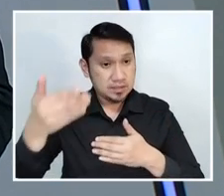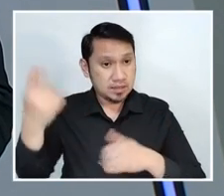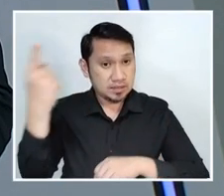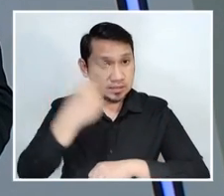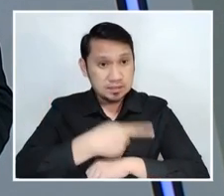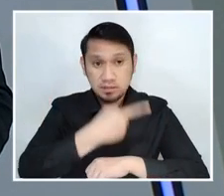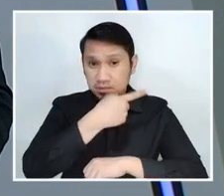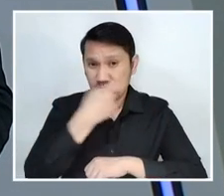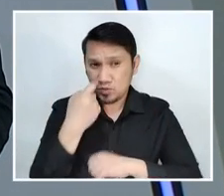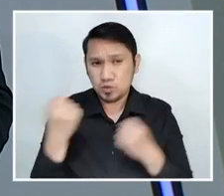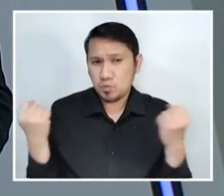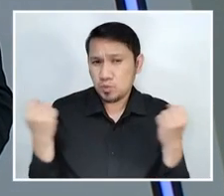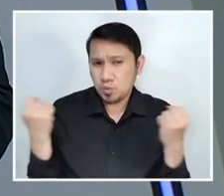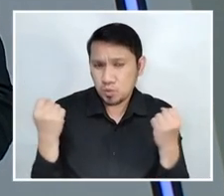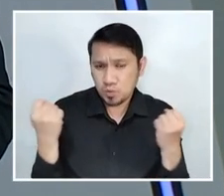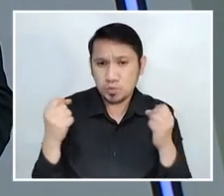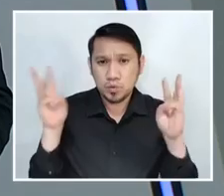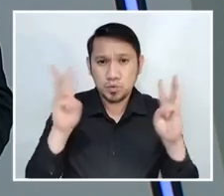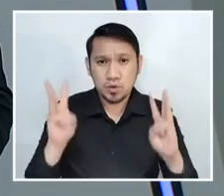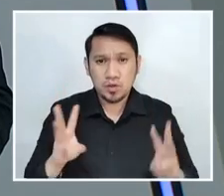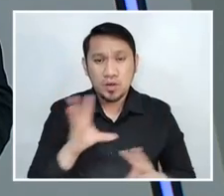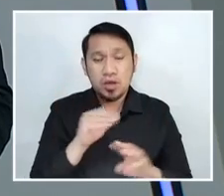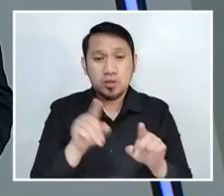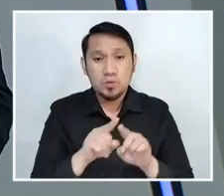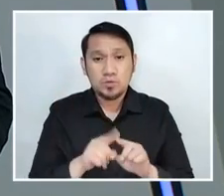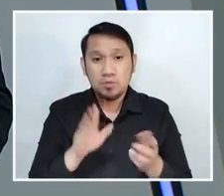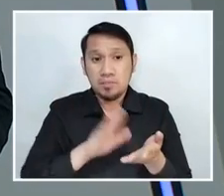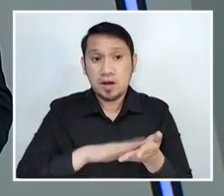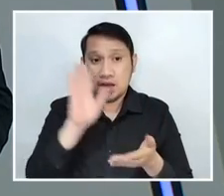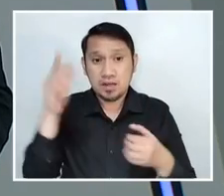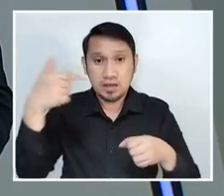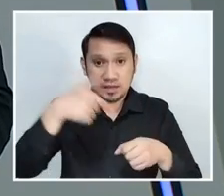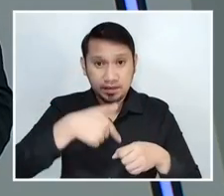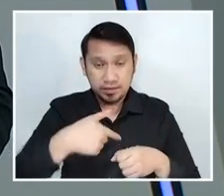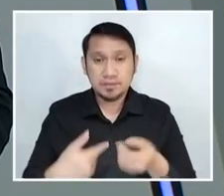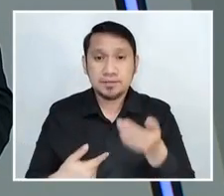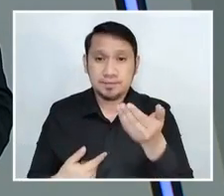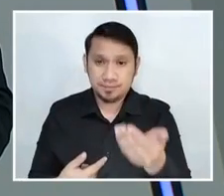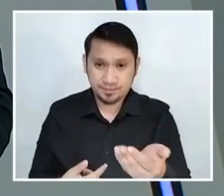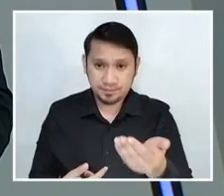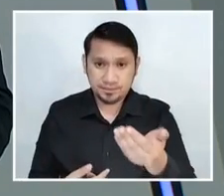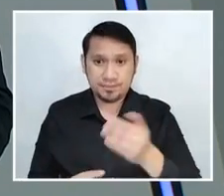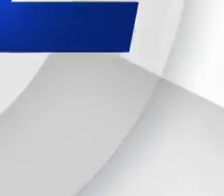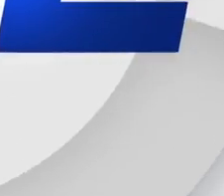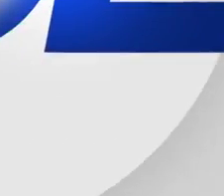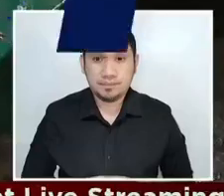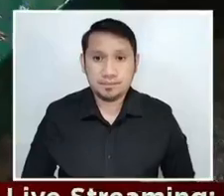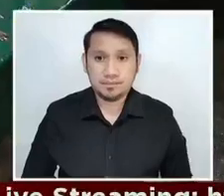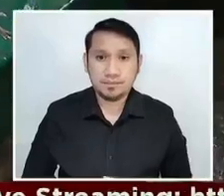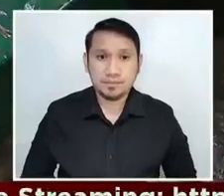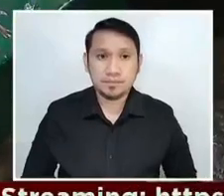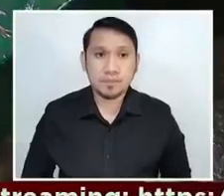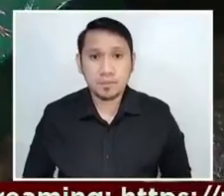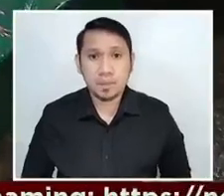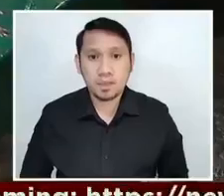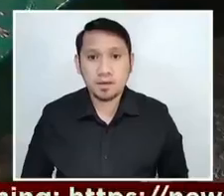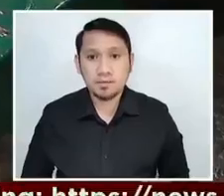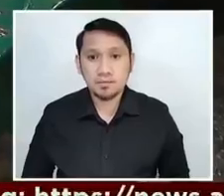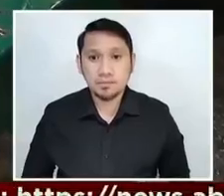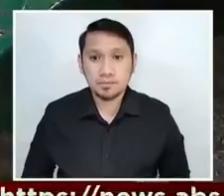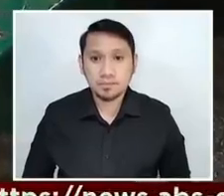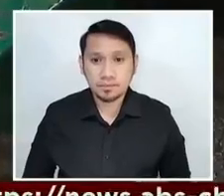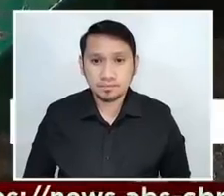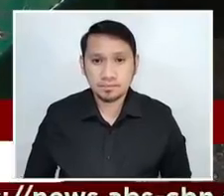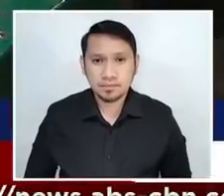sa malamig na panahon at pagtaas ng presyo ng petrolyo. Nagpapatrol, Lady Vicencio.